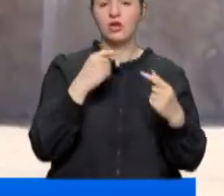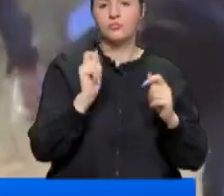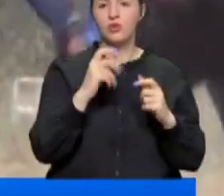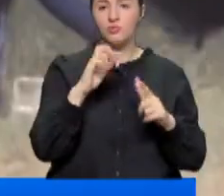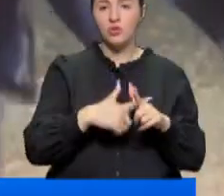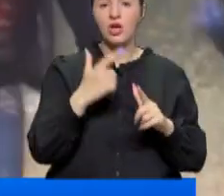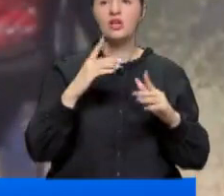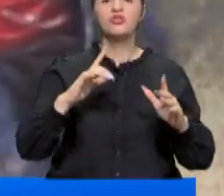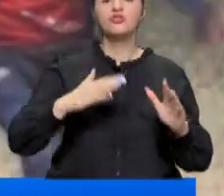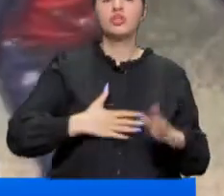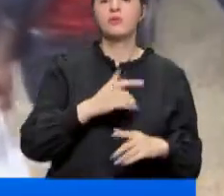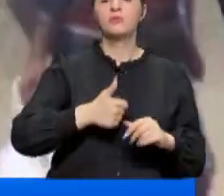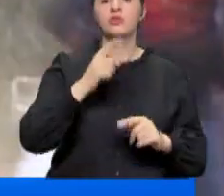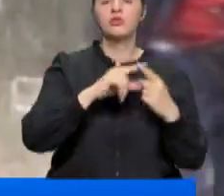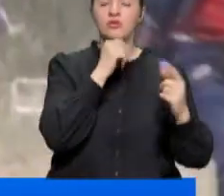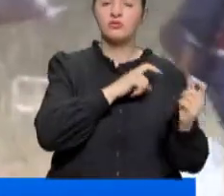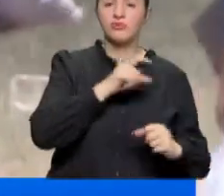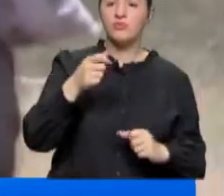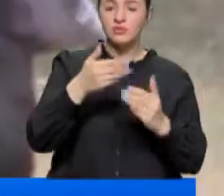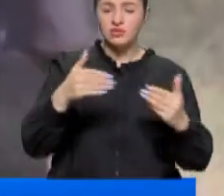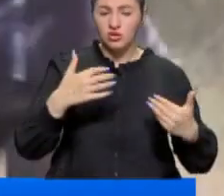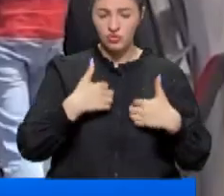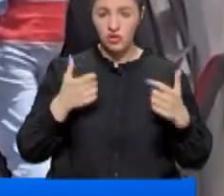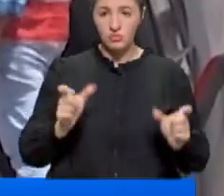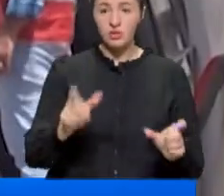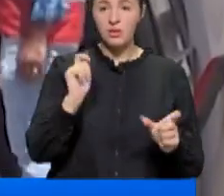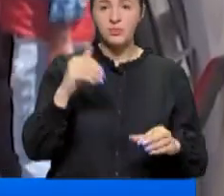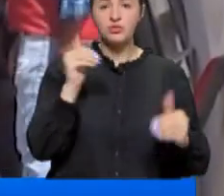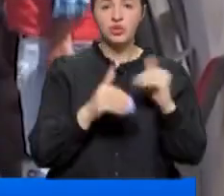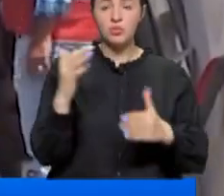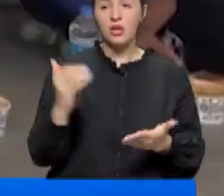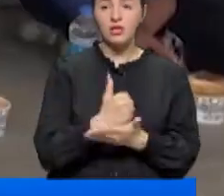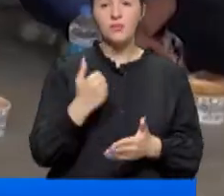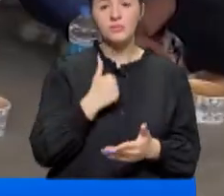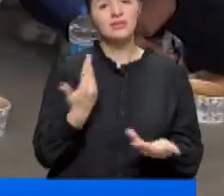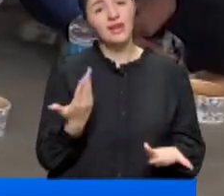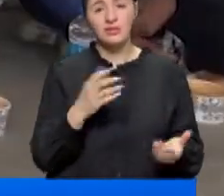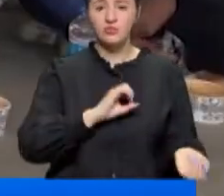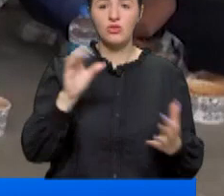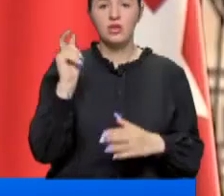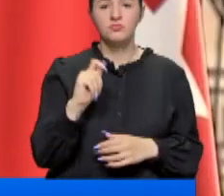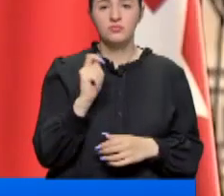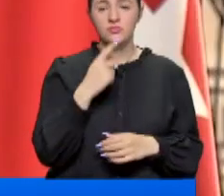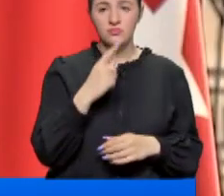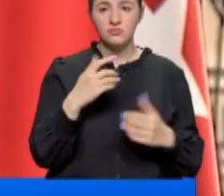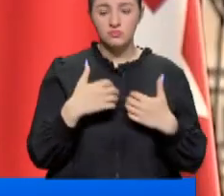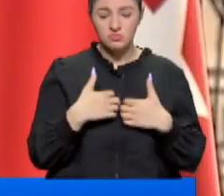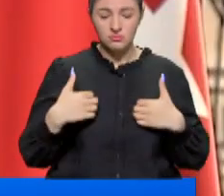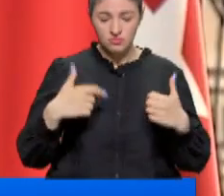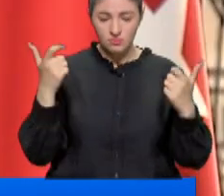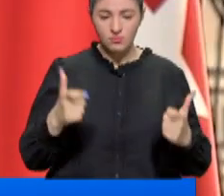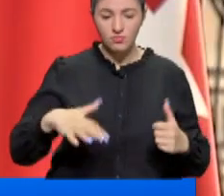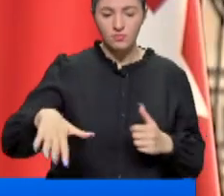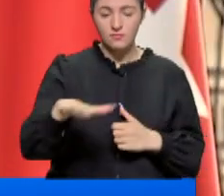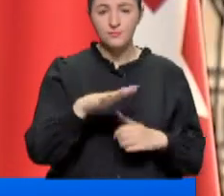liderinden Jet yanıt geldi Erdoğan'a sınırda güvenlik önlemi al seçimi kazanınca Biz zaten göndereceğiz dedi güvenli